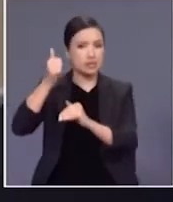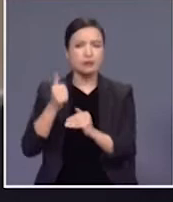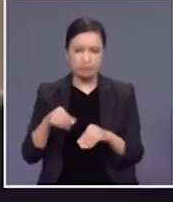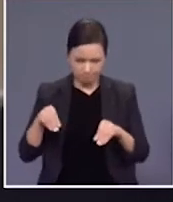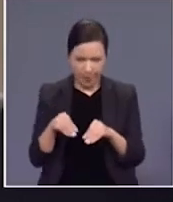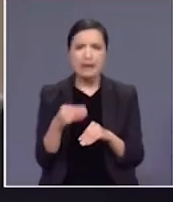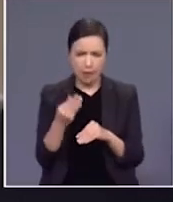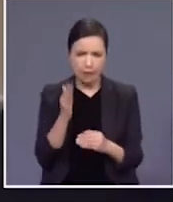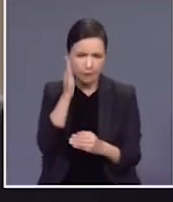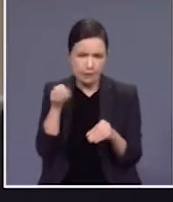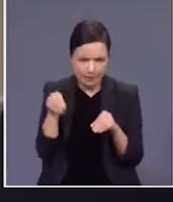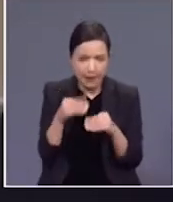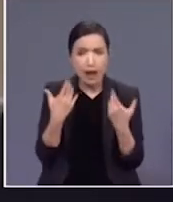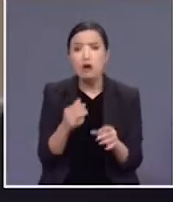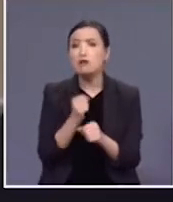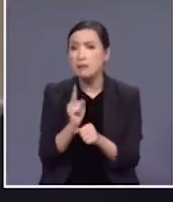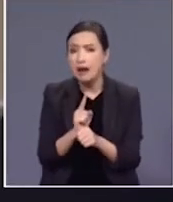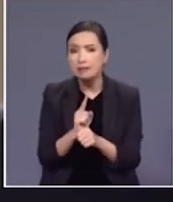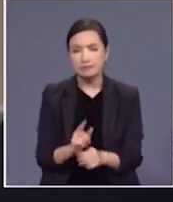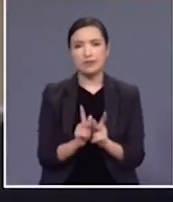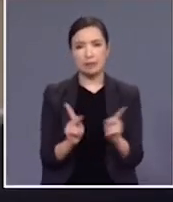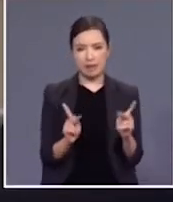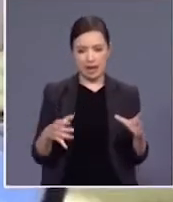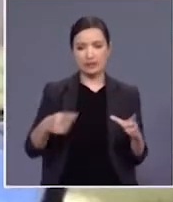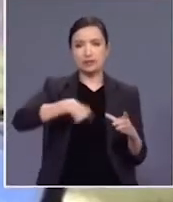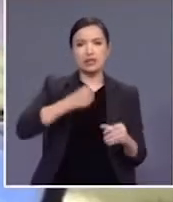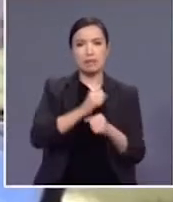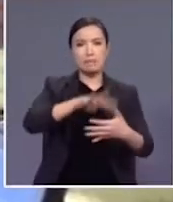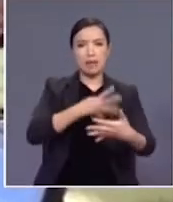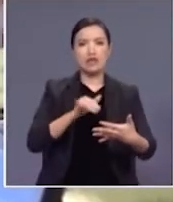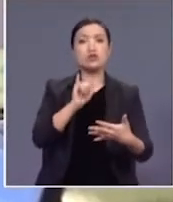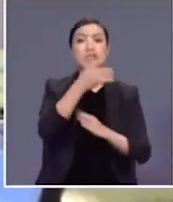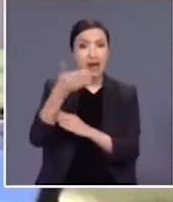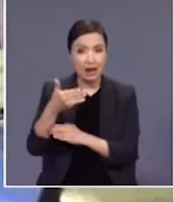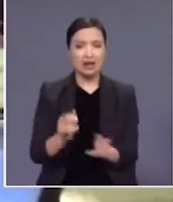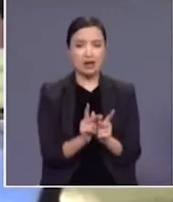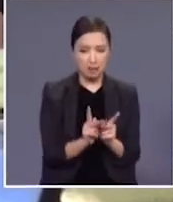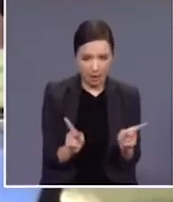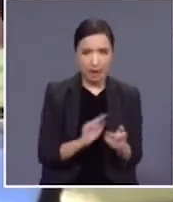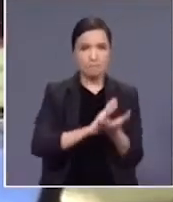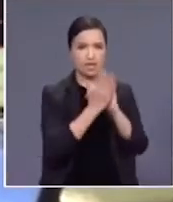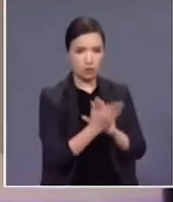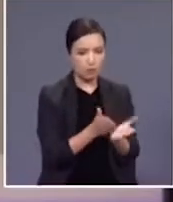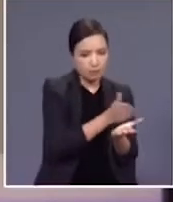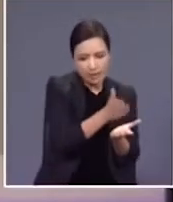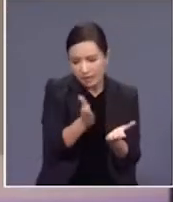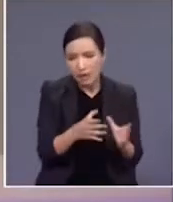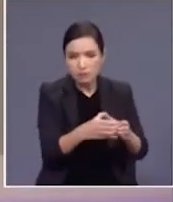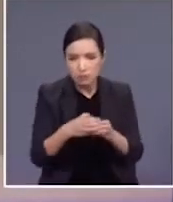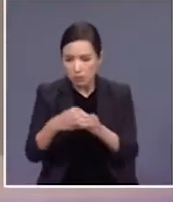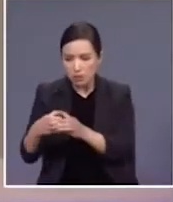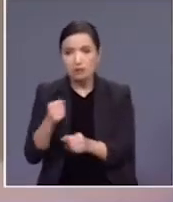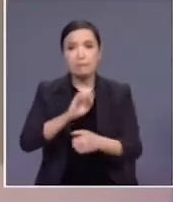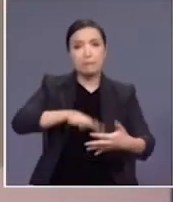ในอนาคตอันใกล้ก็คือการตั้งคณะกรรมการยุทธศาสตร์ชาติและคณะกรรมการปฏิรูปในแต่ละด้านเพื่อจะเข้ามาดำเนินการจัดทำร่างแผน